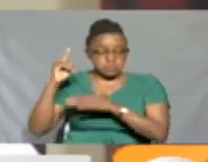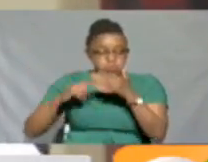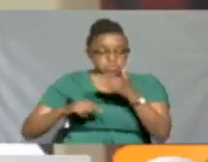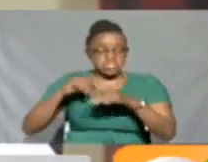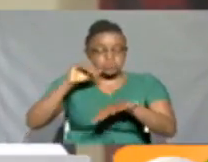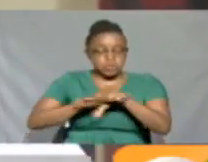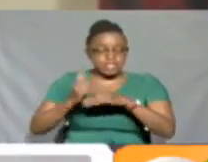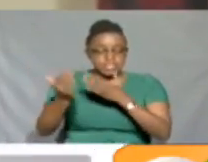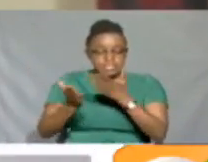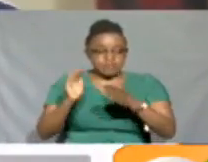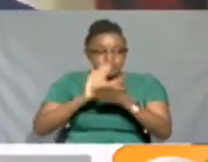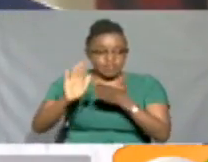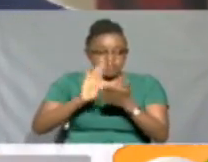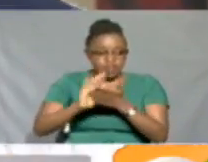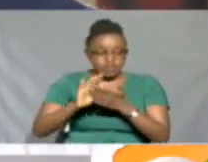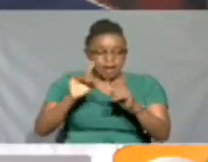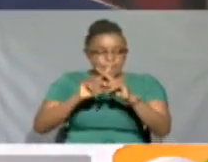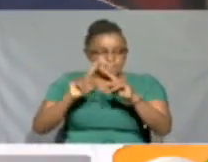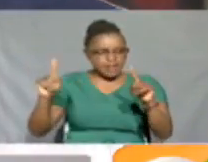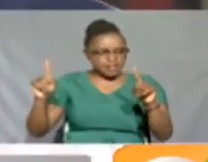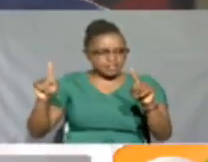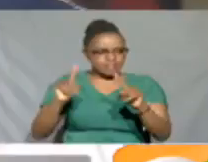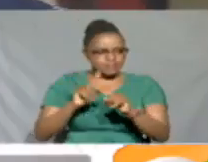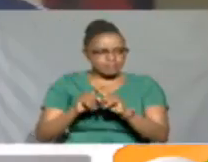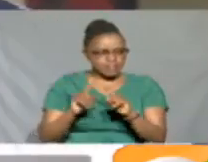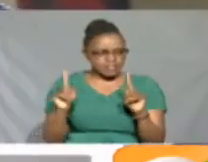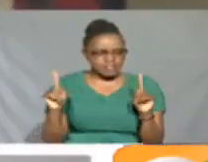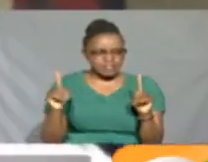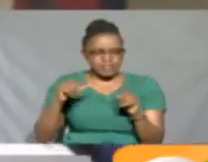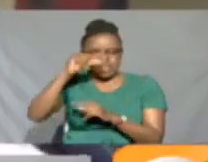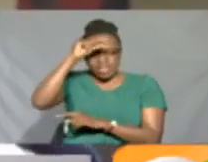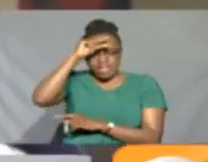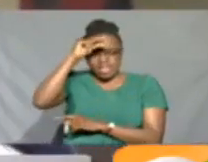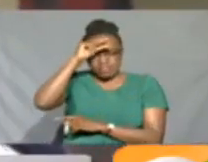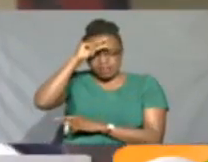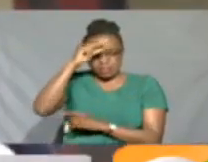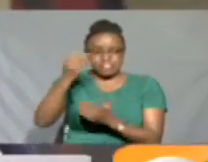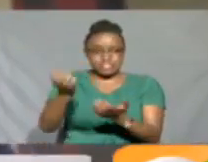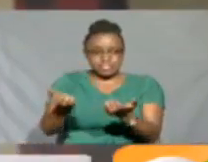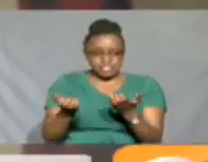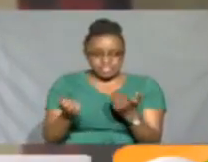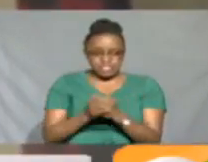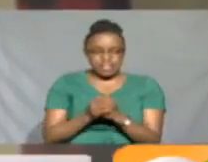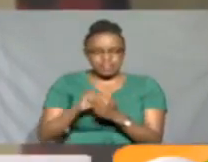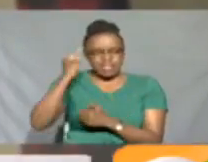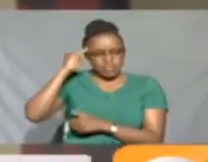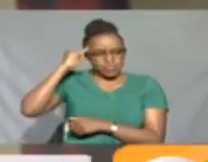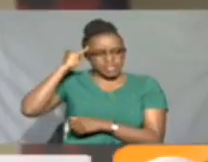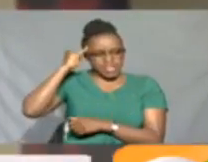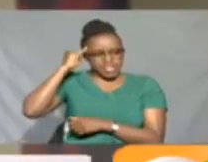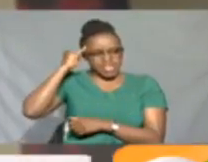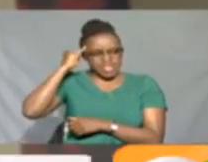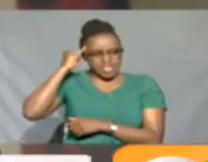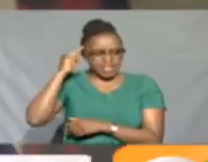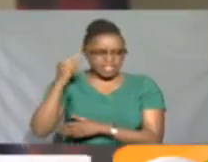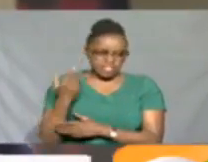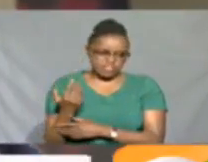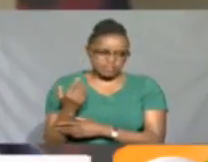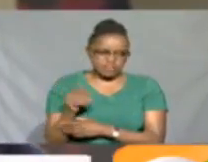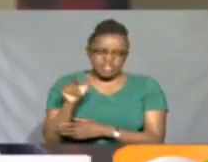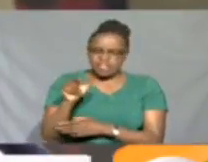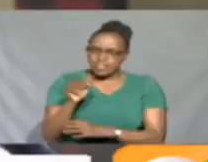matibabu kwa haraka. Lakini serikali inahitaji kufikiria kuhusu